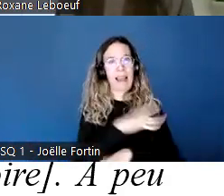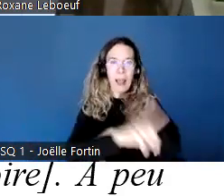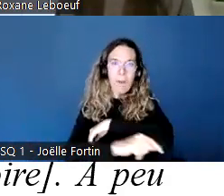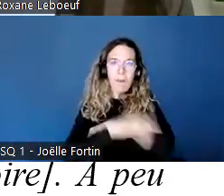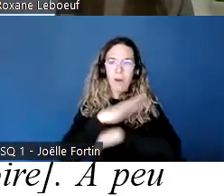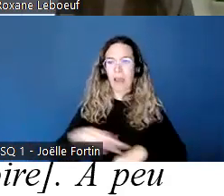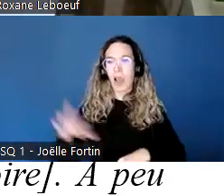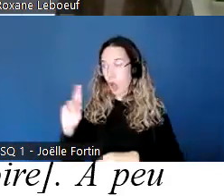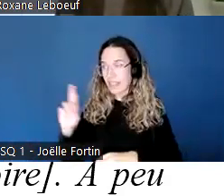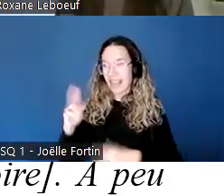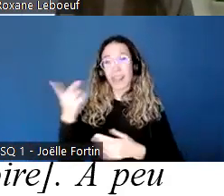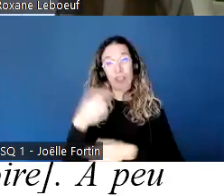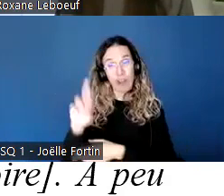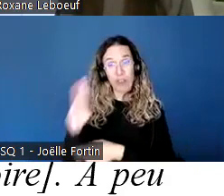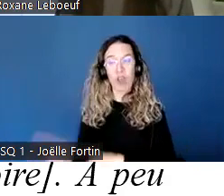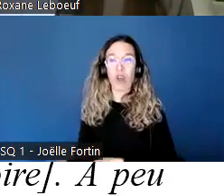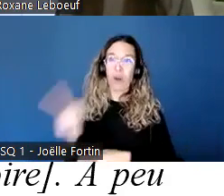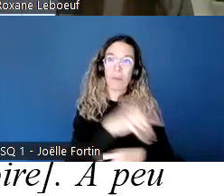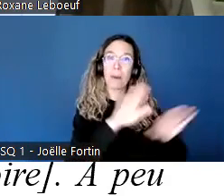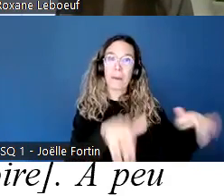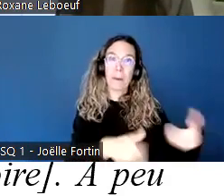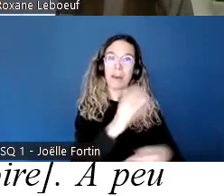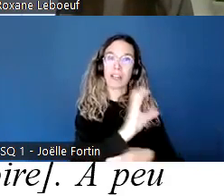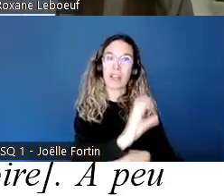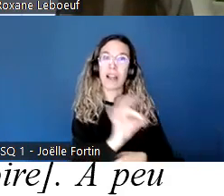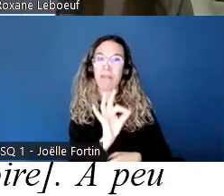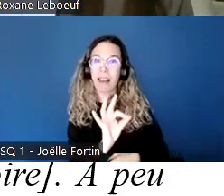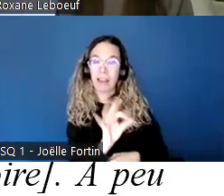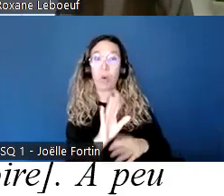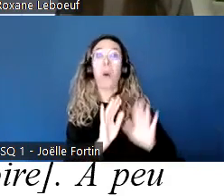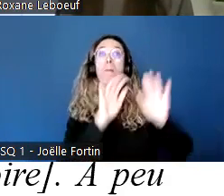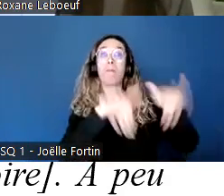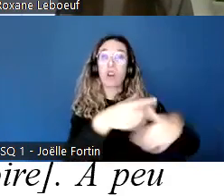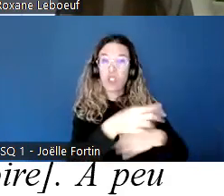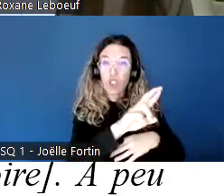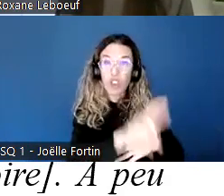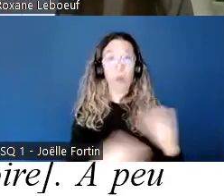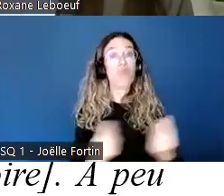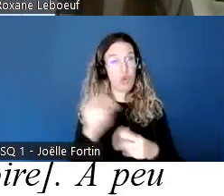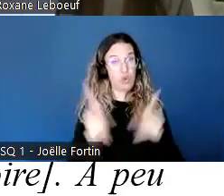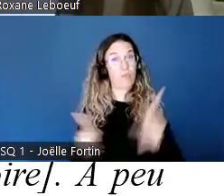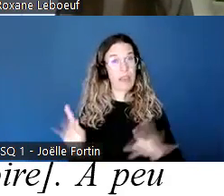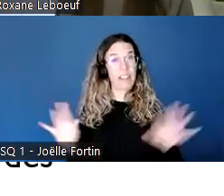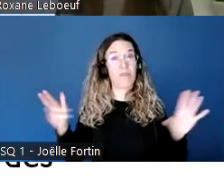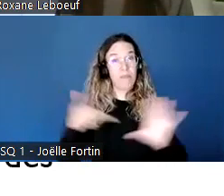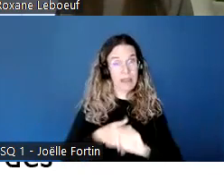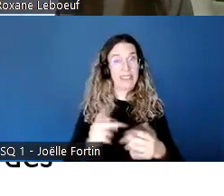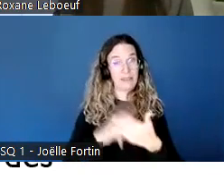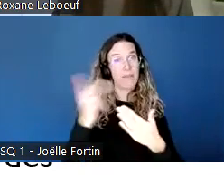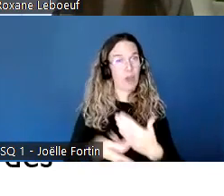part Roxane qui a fait son doctorat et Marie-Chantal Falardeau qui a fait son postdoc, il y avait beaucoup de gens qui étaient engagés dans ce programme.